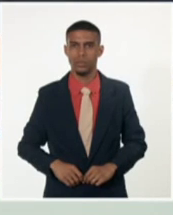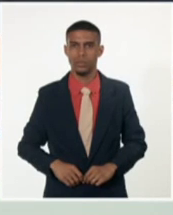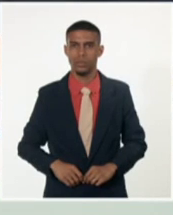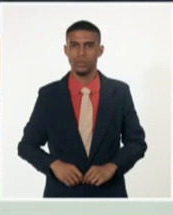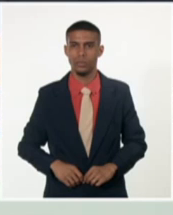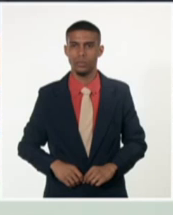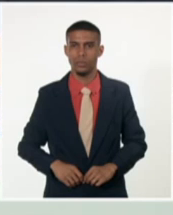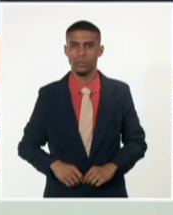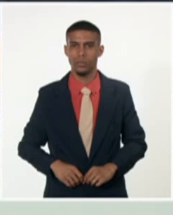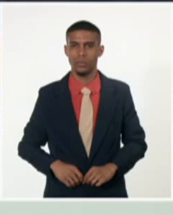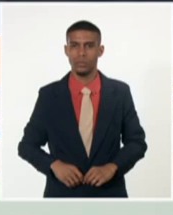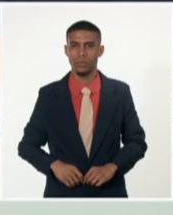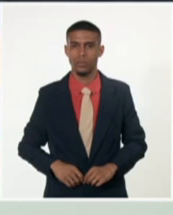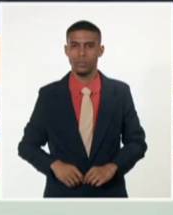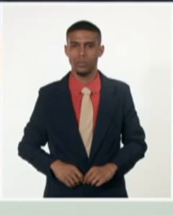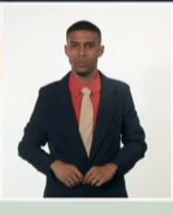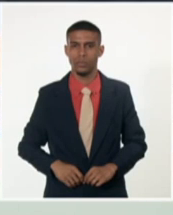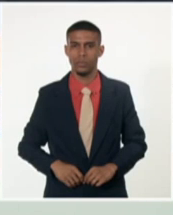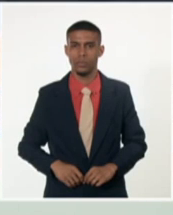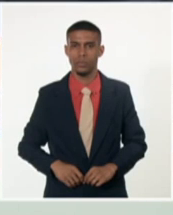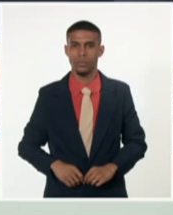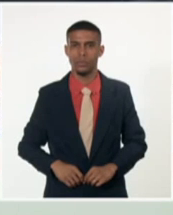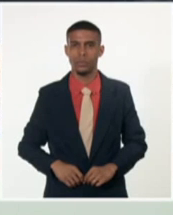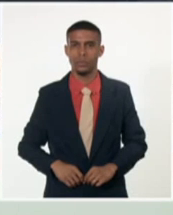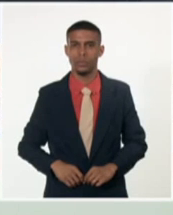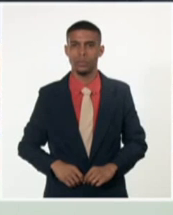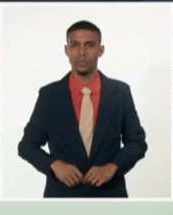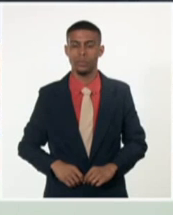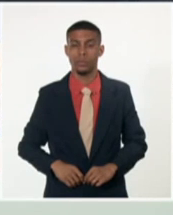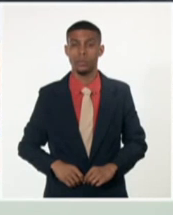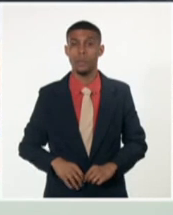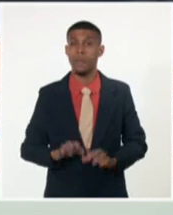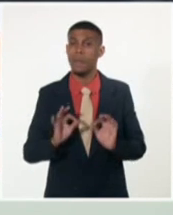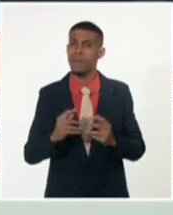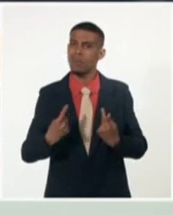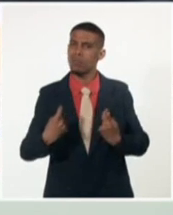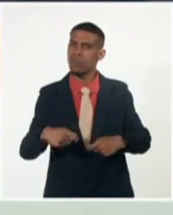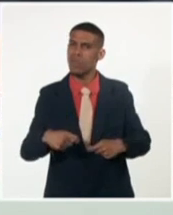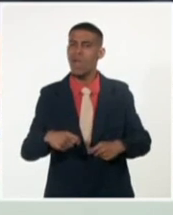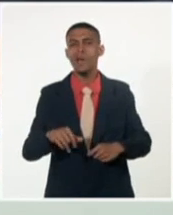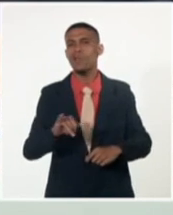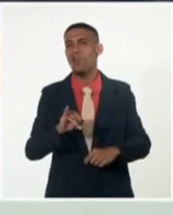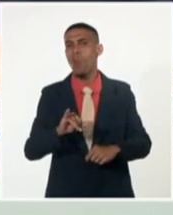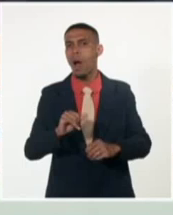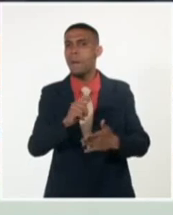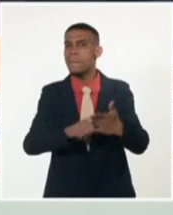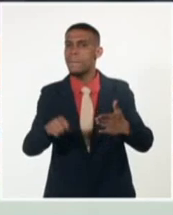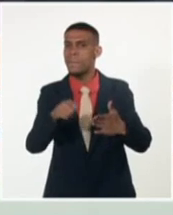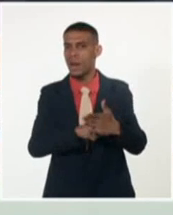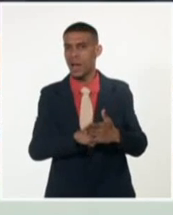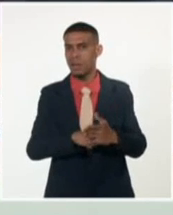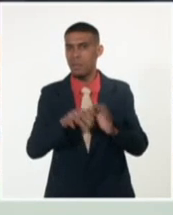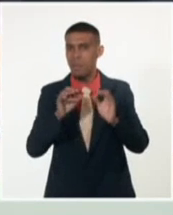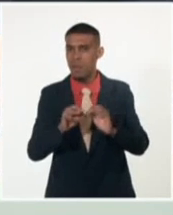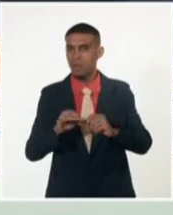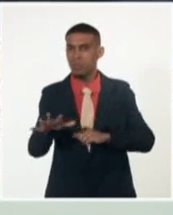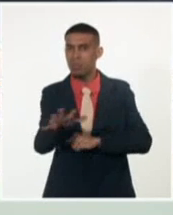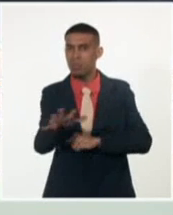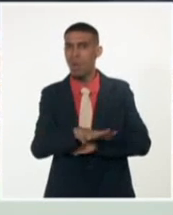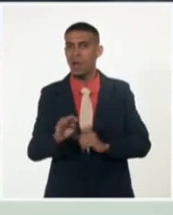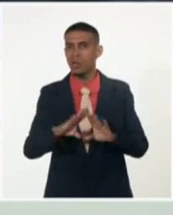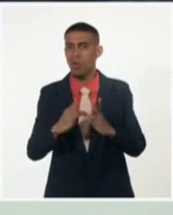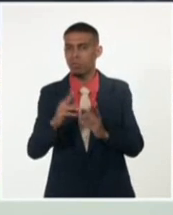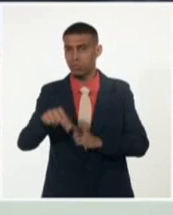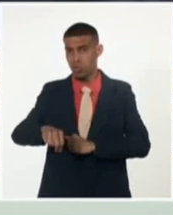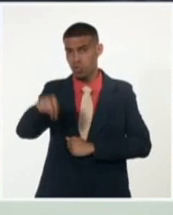2030 et les objectifs de développement durable. Deben replantearse las bases actuales que definen las relaciones norte-sur